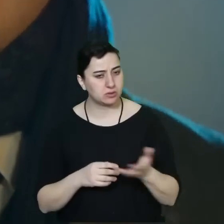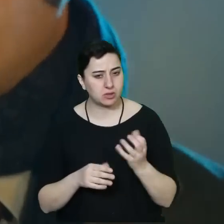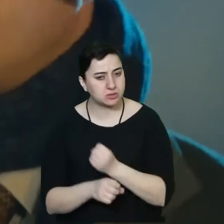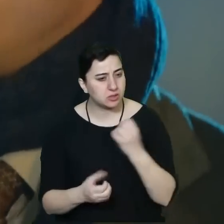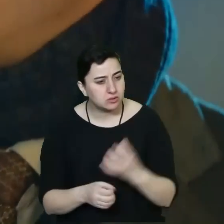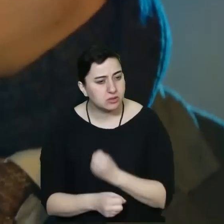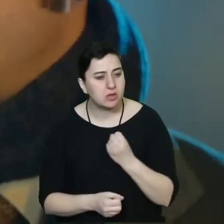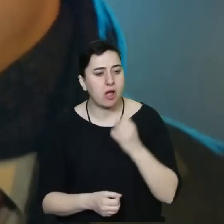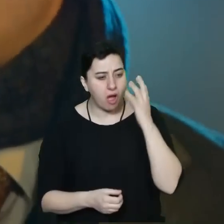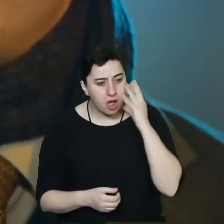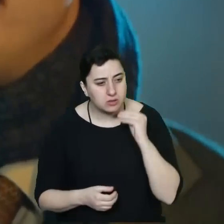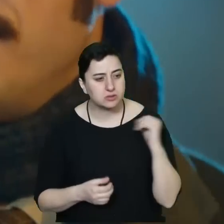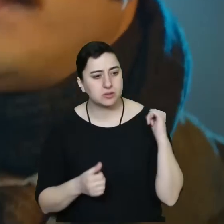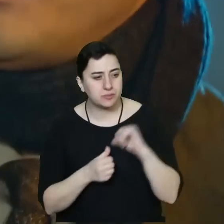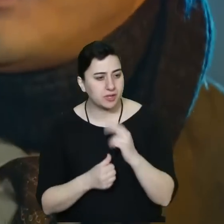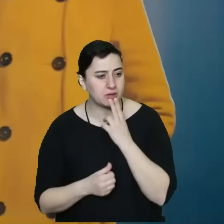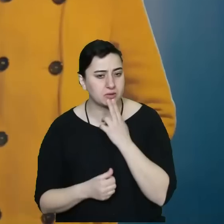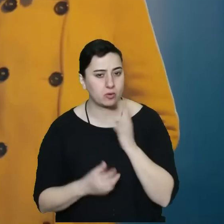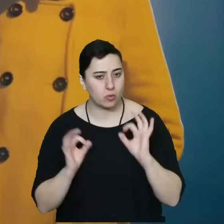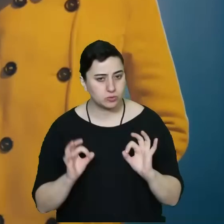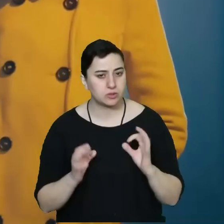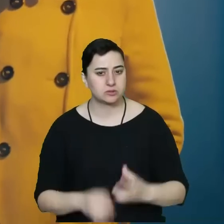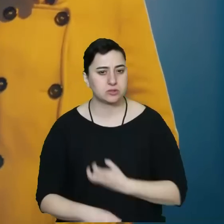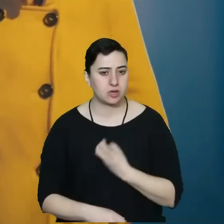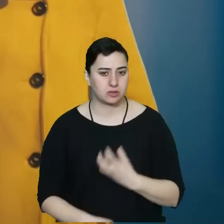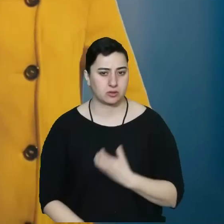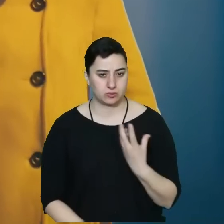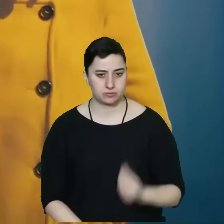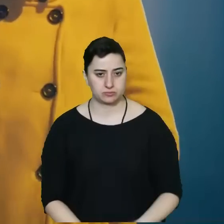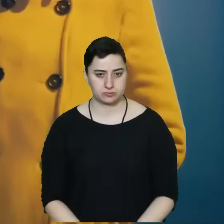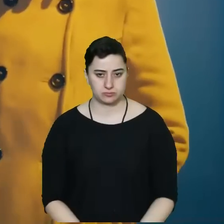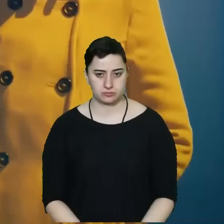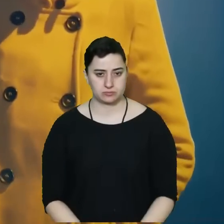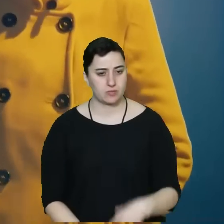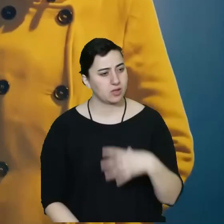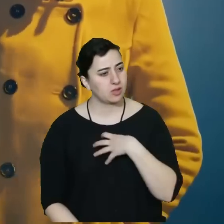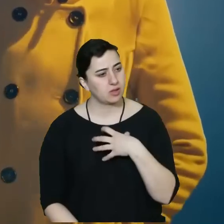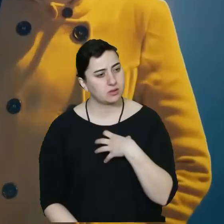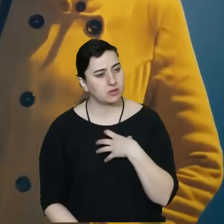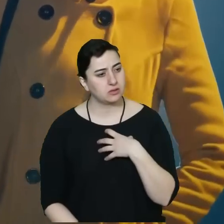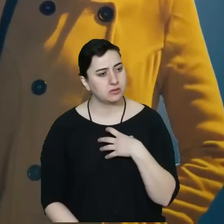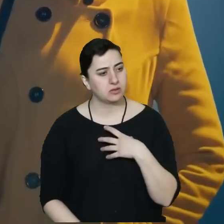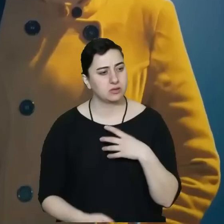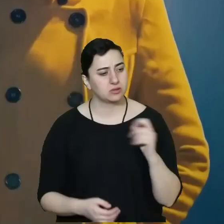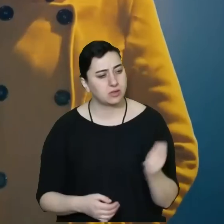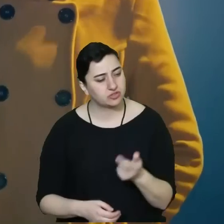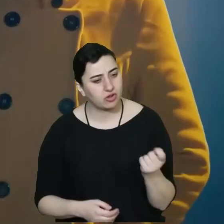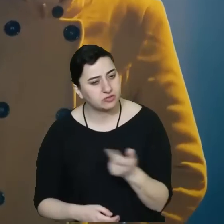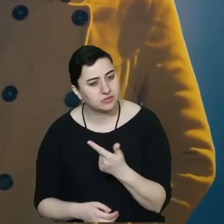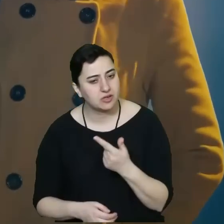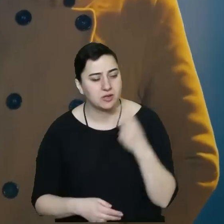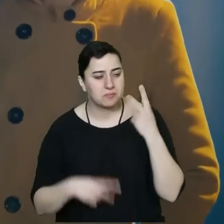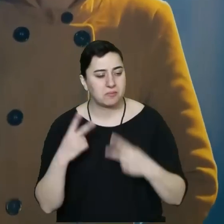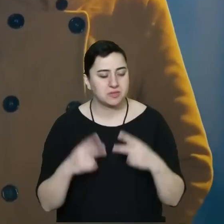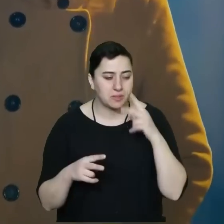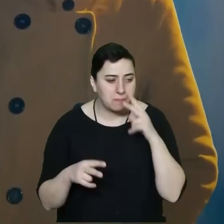kazanır. Anlarsa yenilen bir kadının darda kaldığını. Kendi kendine ardaşak kaçar. Arada